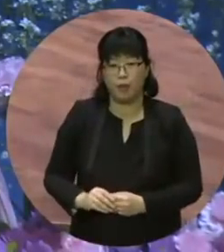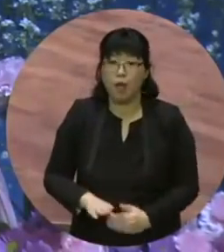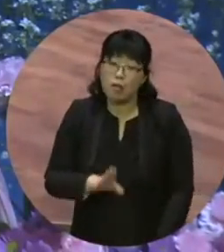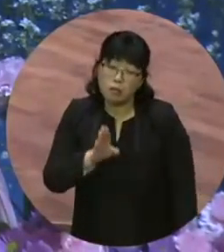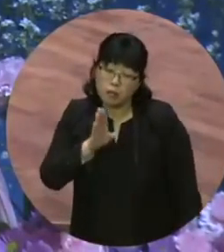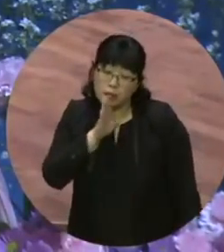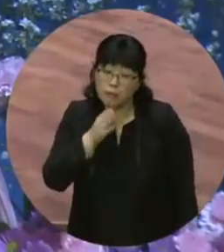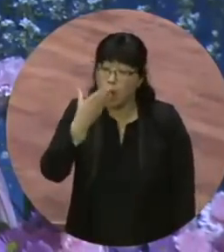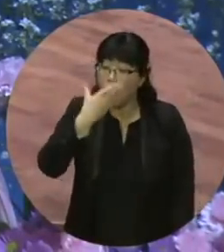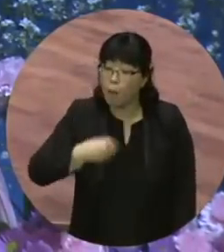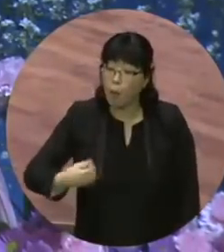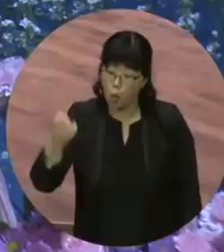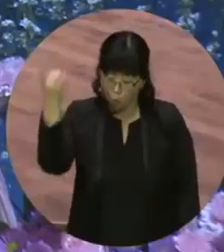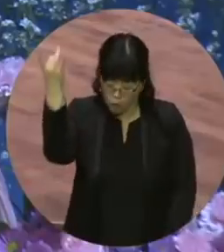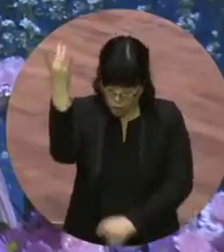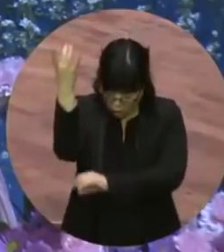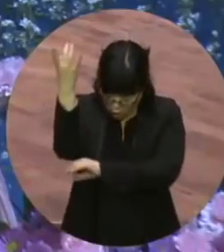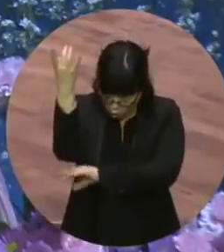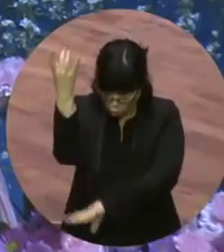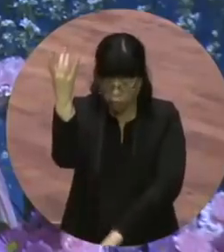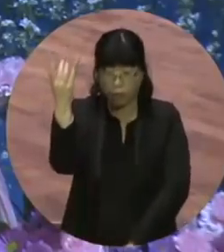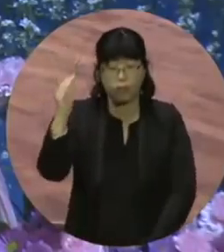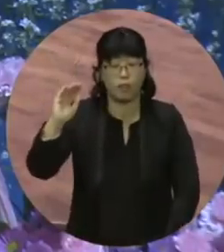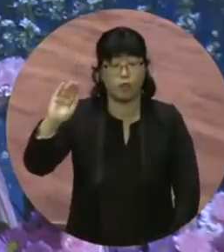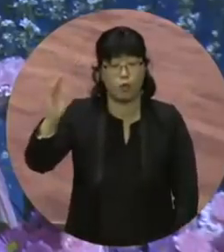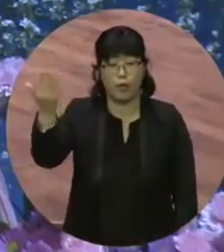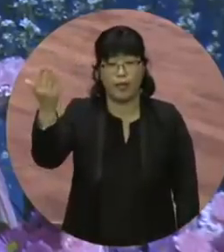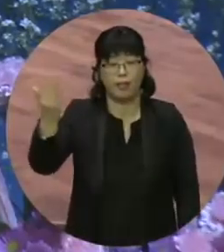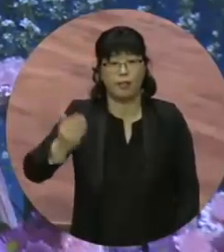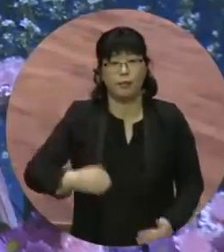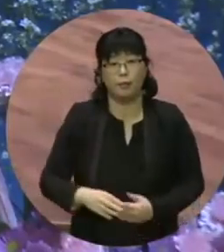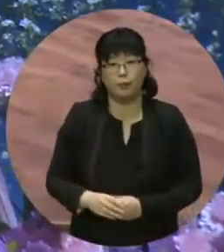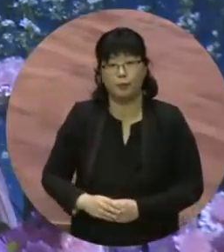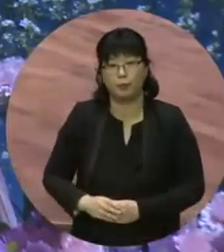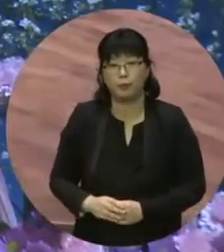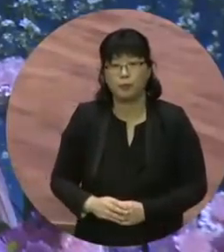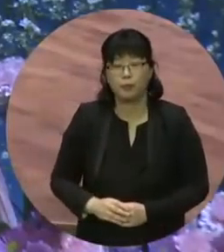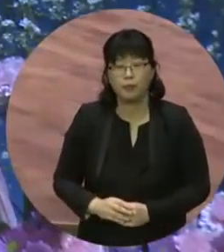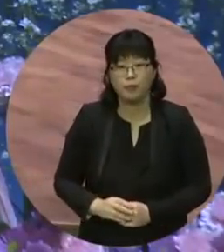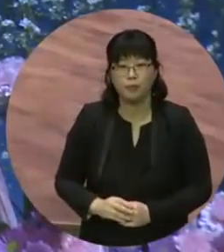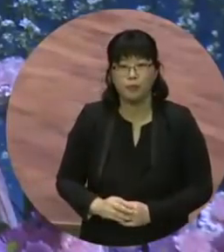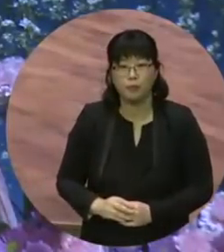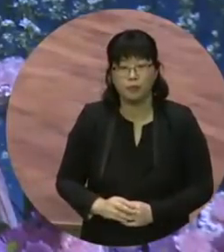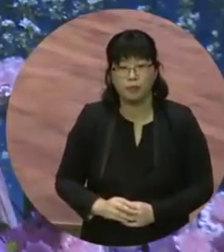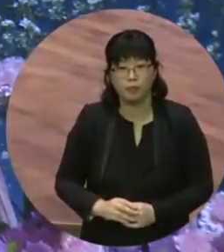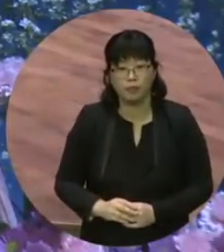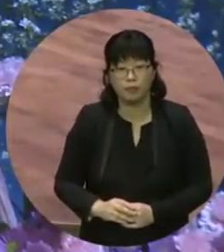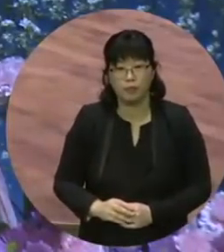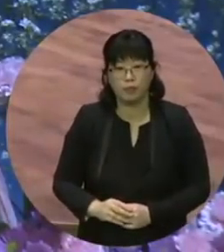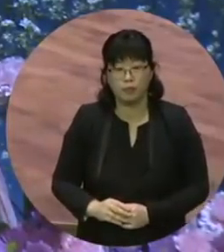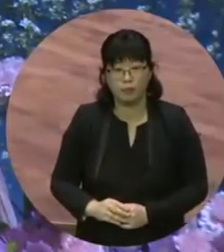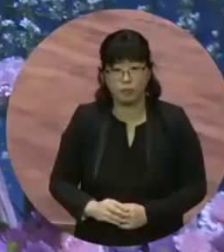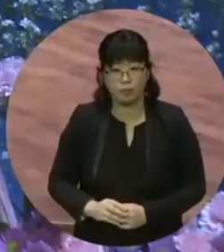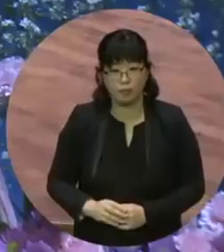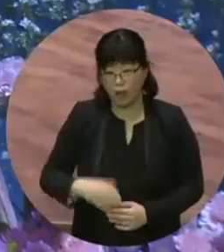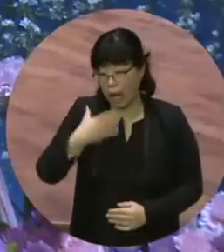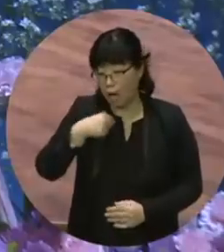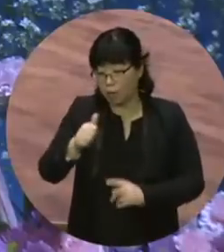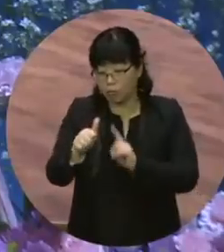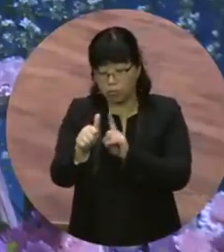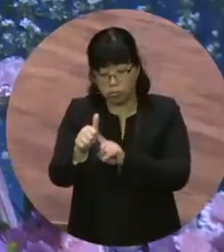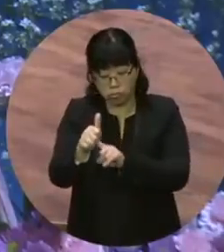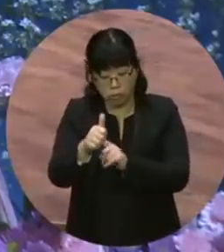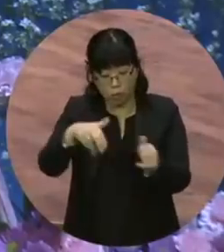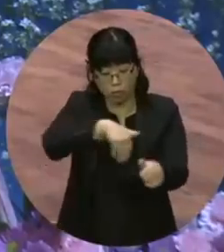여러 민족의 아버지로서 모든 주변의 사람들에게 이런 영적